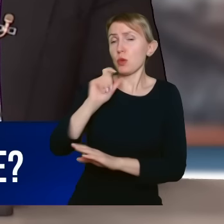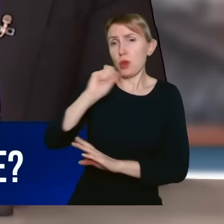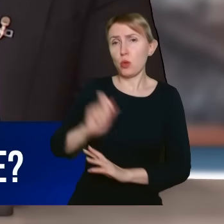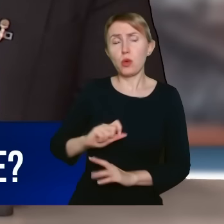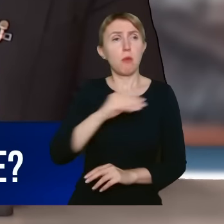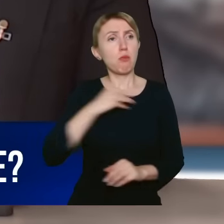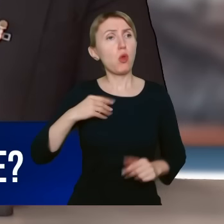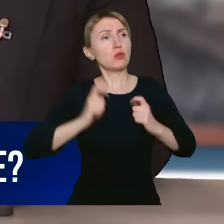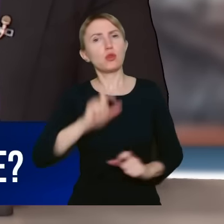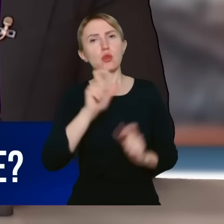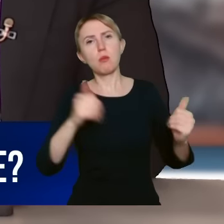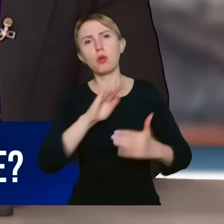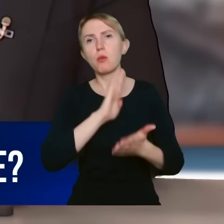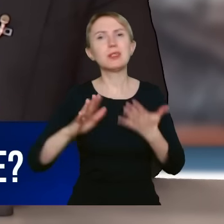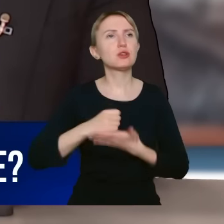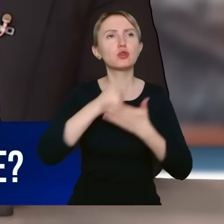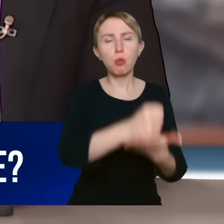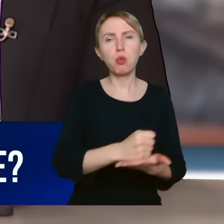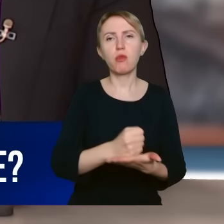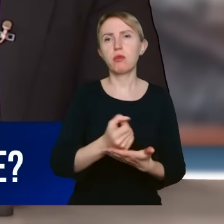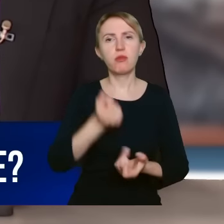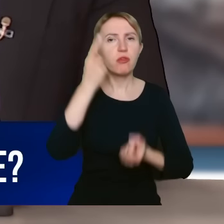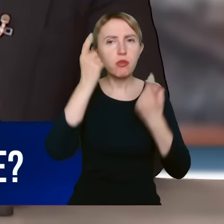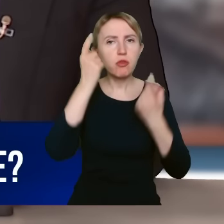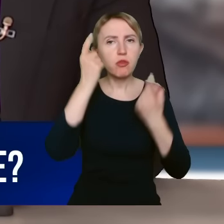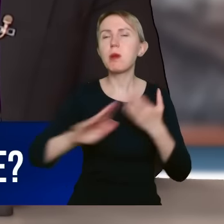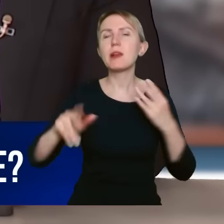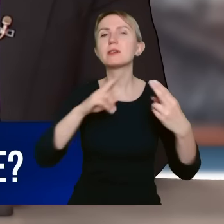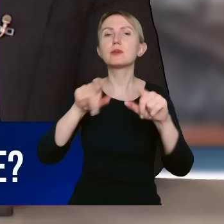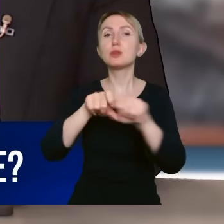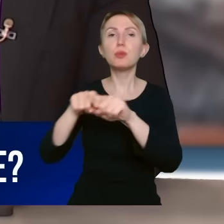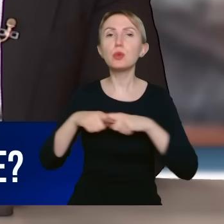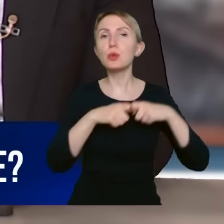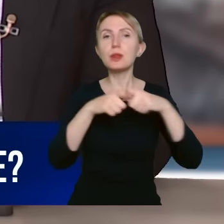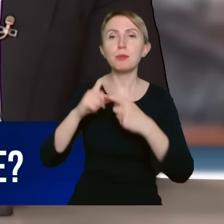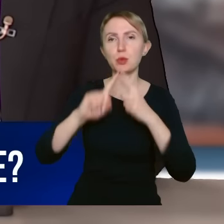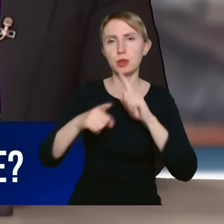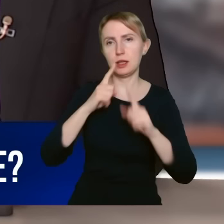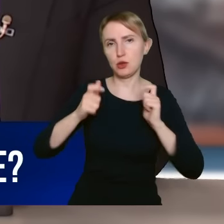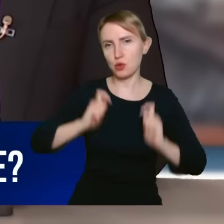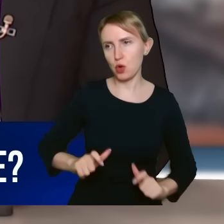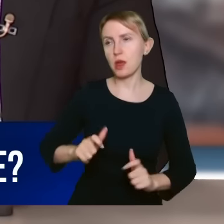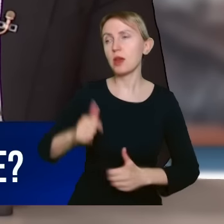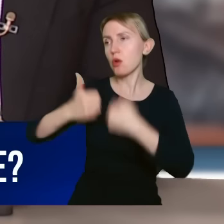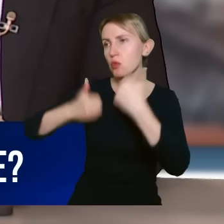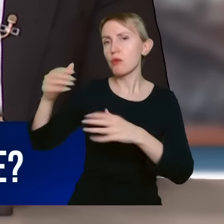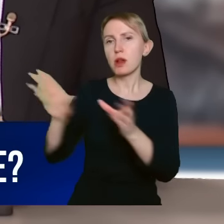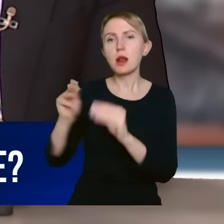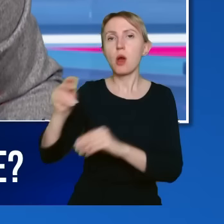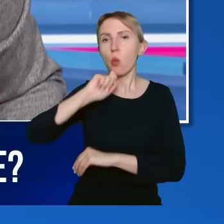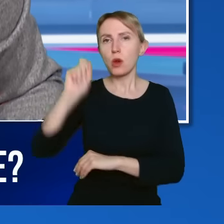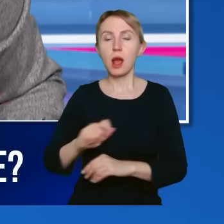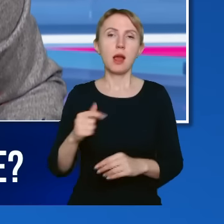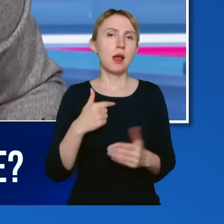mogliby bez żadnych dopłat, bez żadnych wygłupów, bez żadnej wspólnej polityki rolnej normalnie konkurować z Ukrainą. Cała ta wspólna polityka rolna bardzo, jest tyle ale warta,